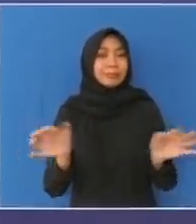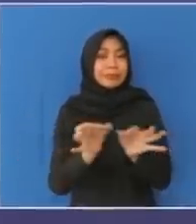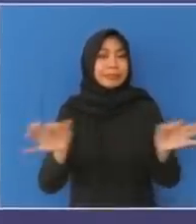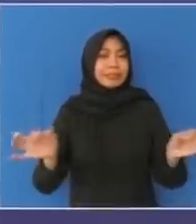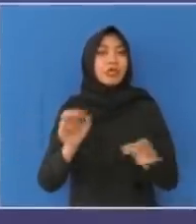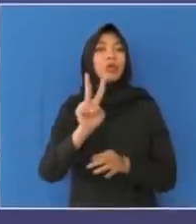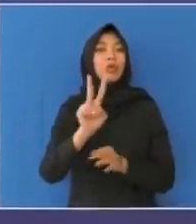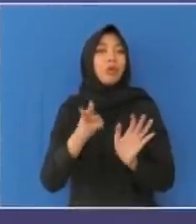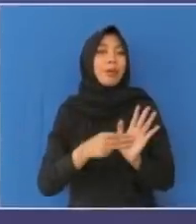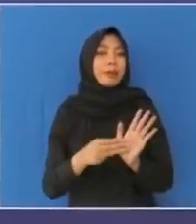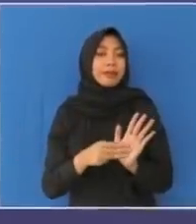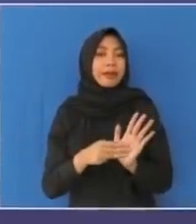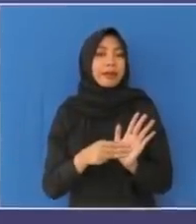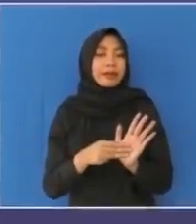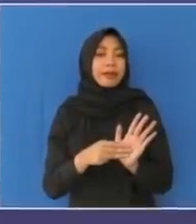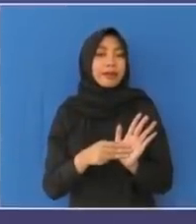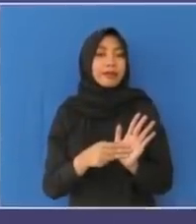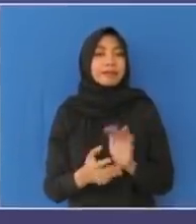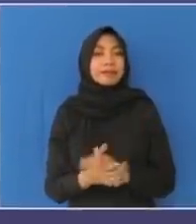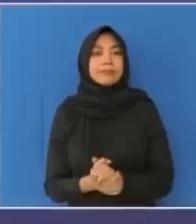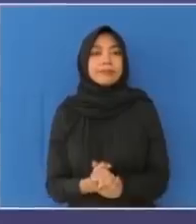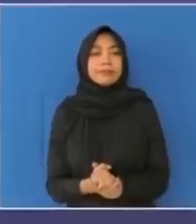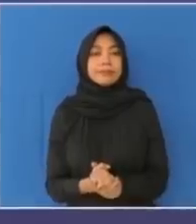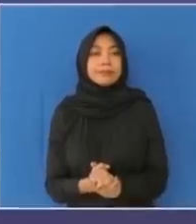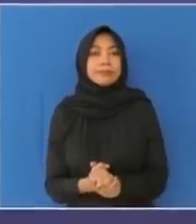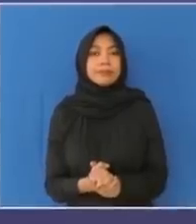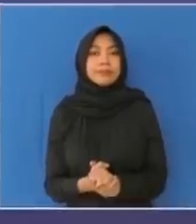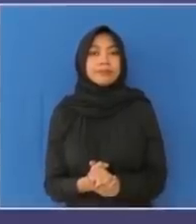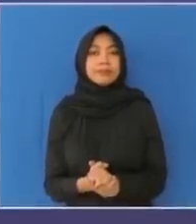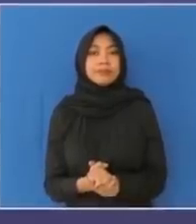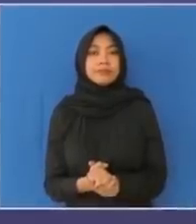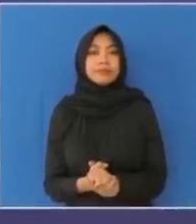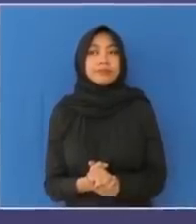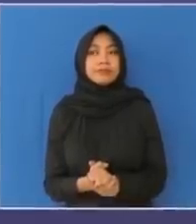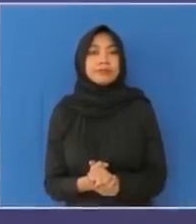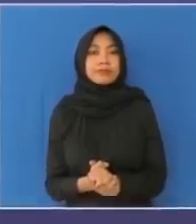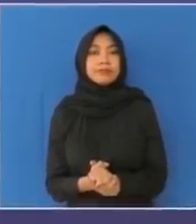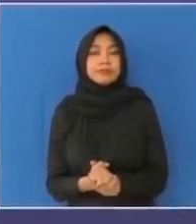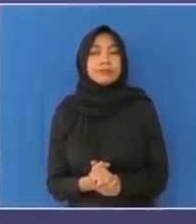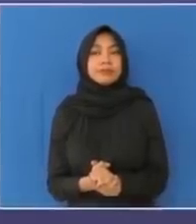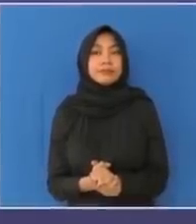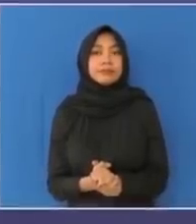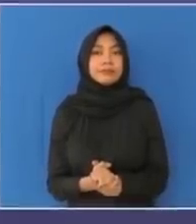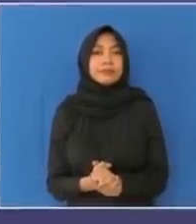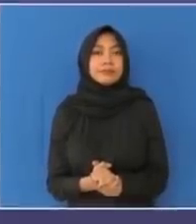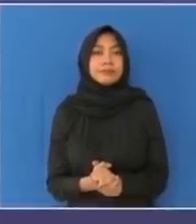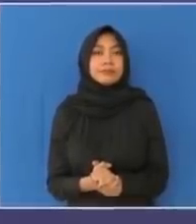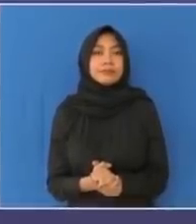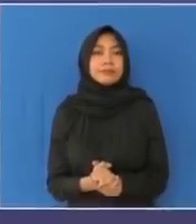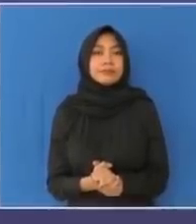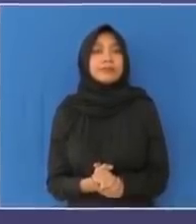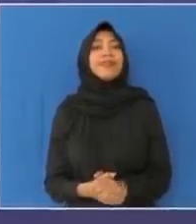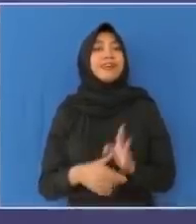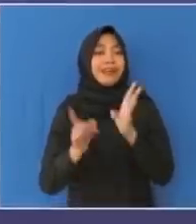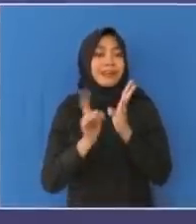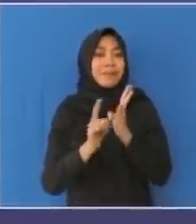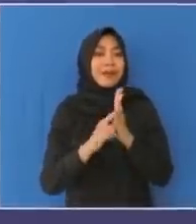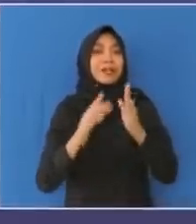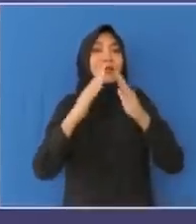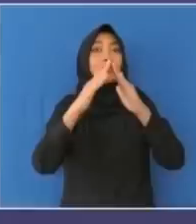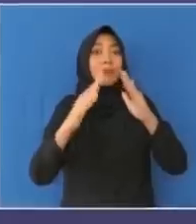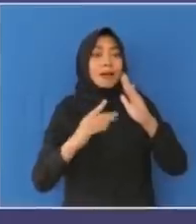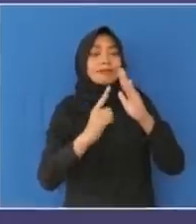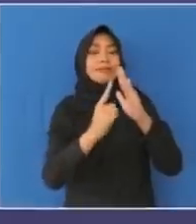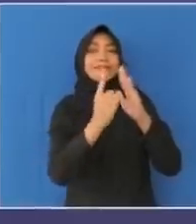dua meter dengan orang yang lain patuhi untuk disiplin tetap berada di